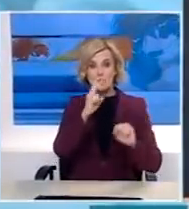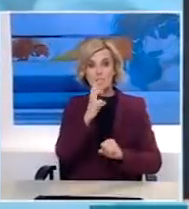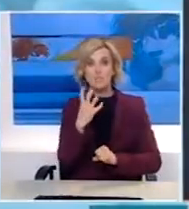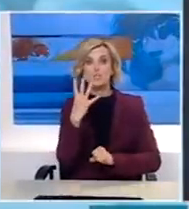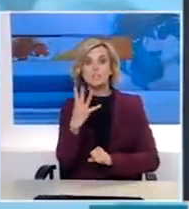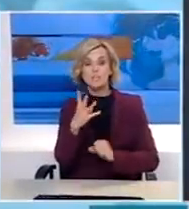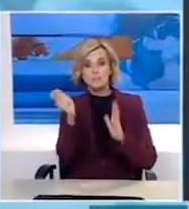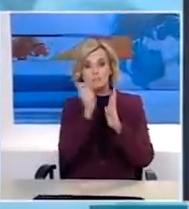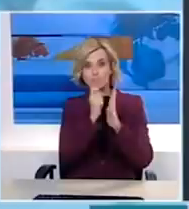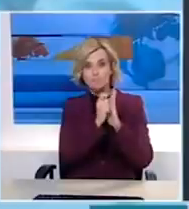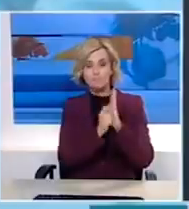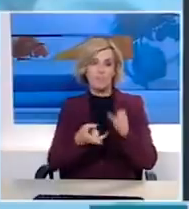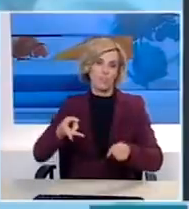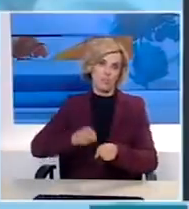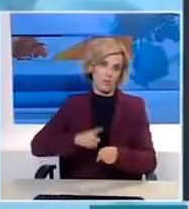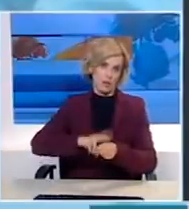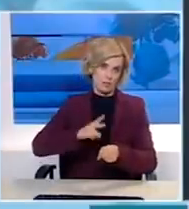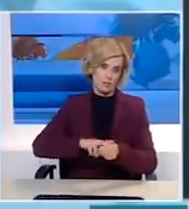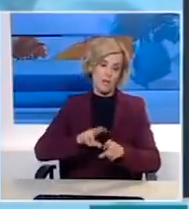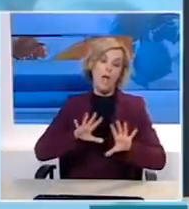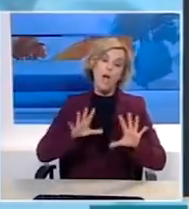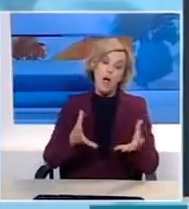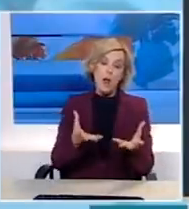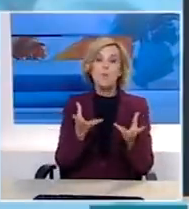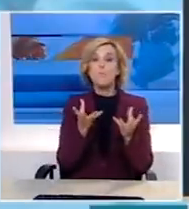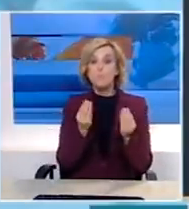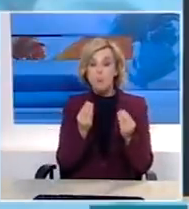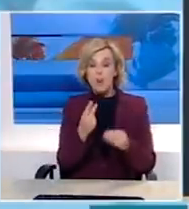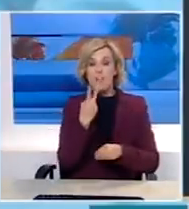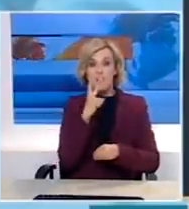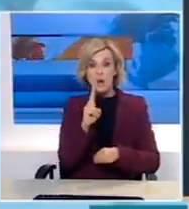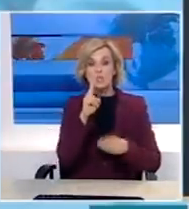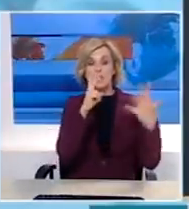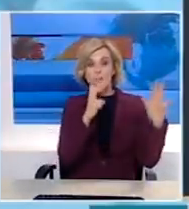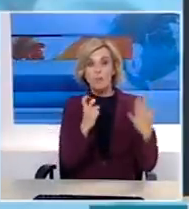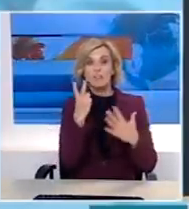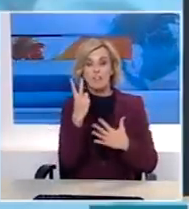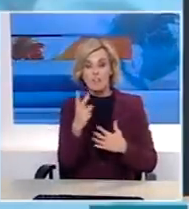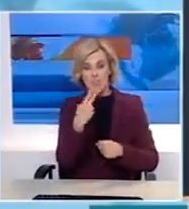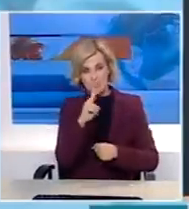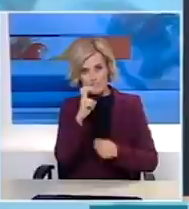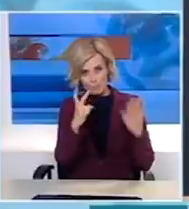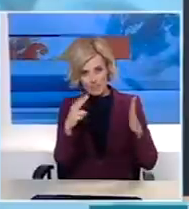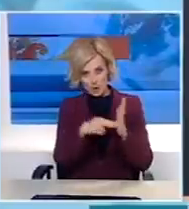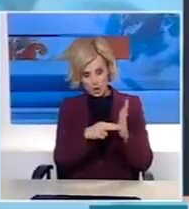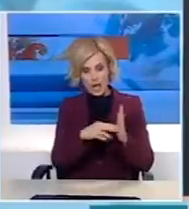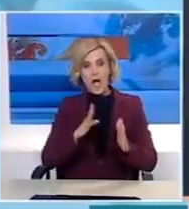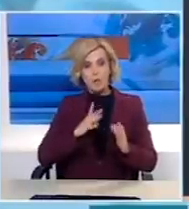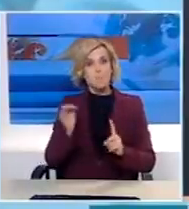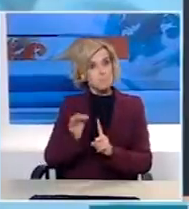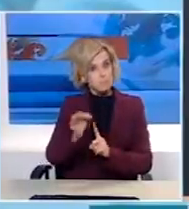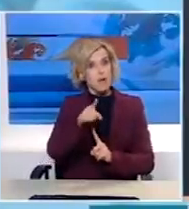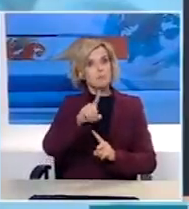70.624 καταγεγραμμένους θανάτους, αλλά και περισσότερους από 272.000 ανθρώπους που ενώ μολύνθηκαν από τον